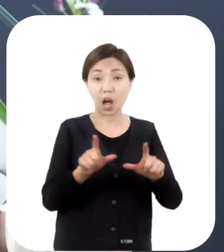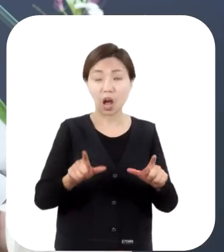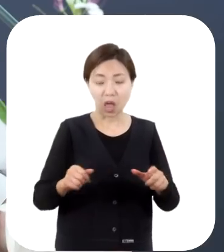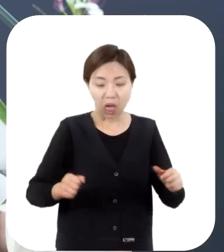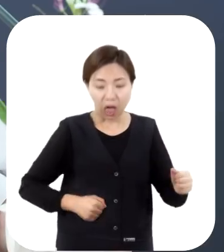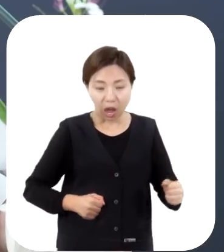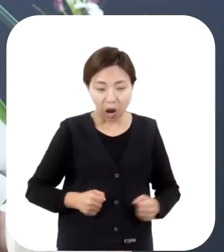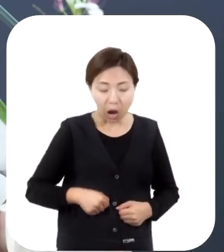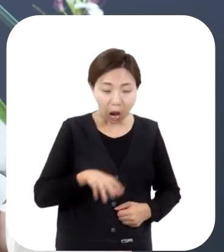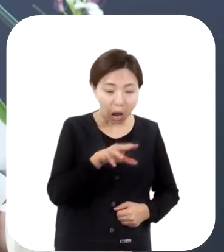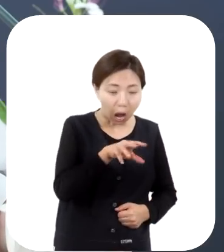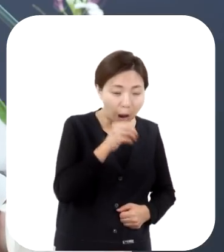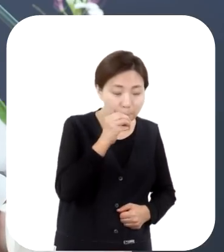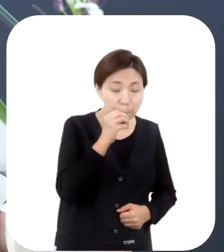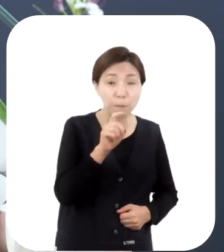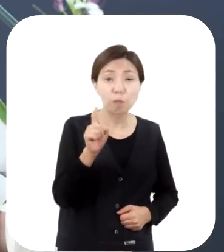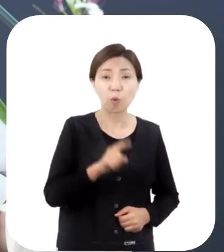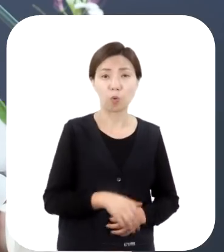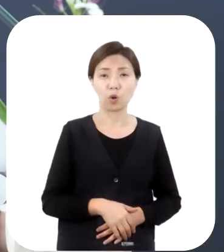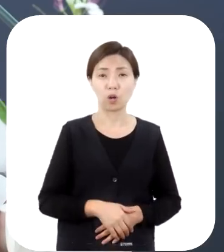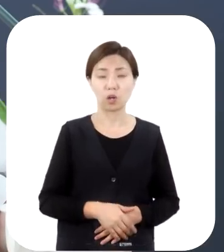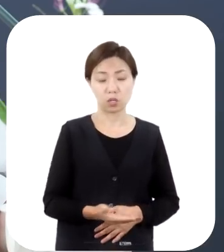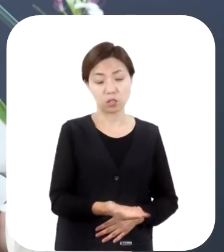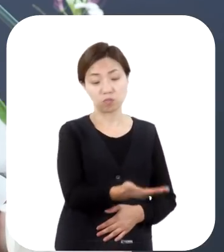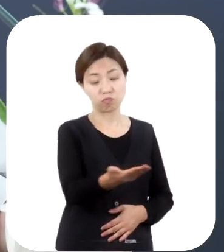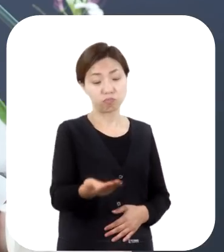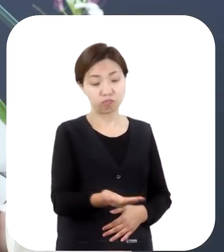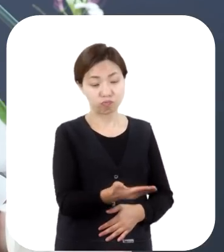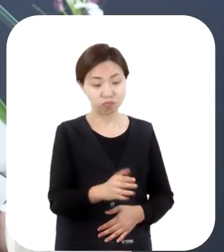개구리가 살고 있는데 개구리의 먹이는